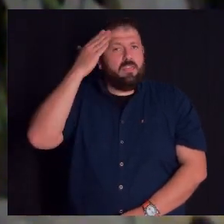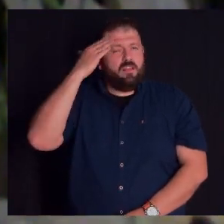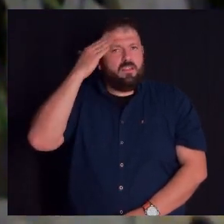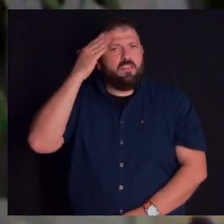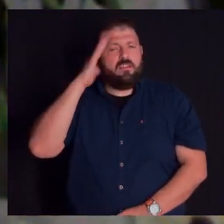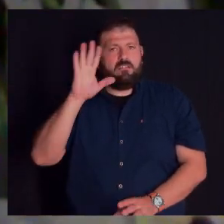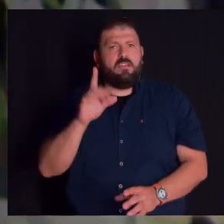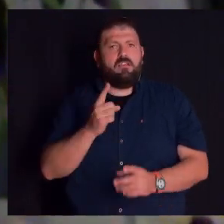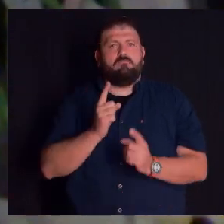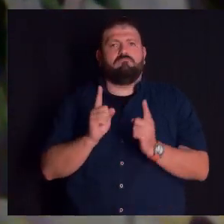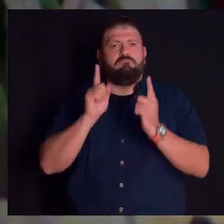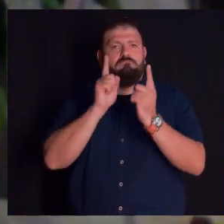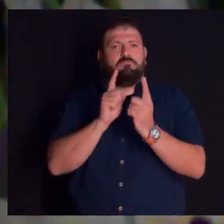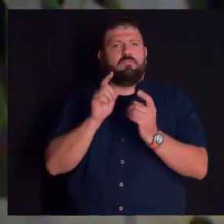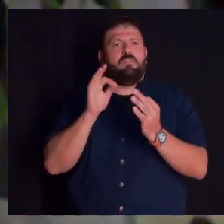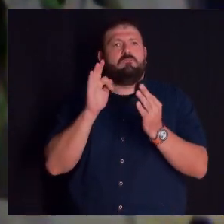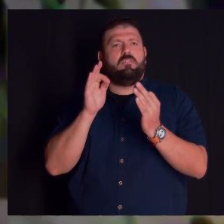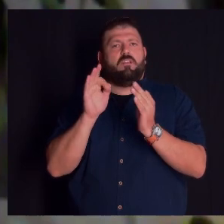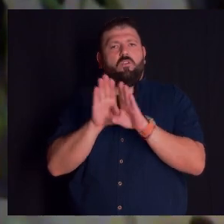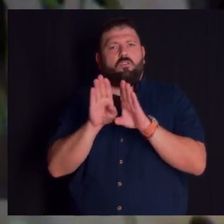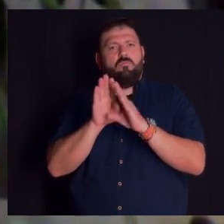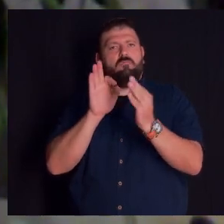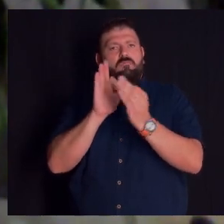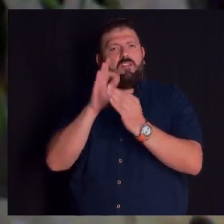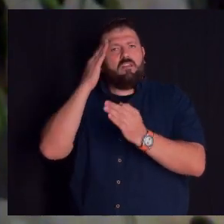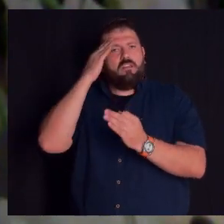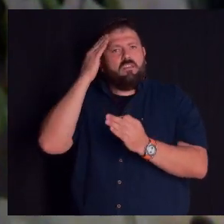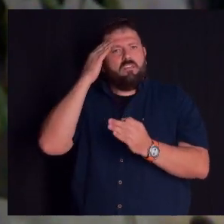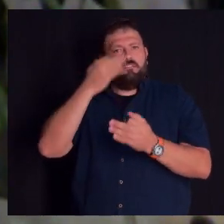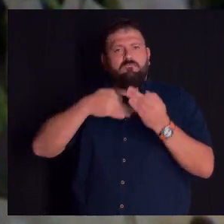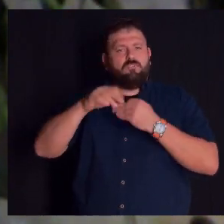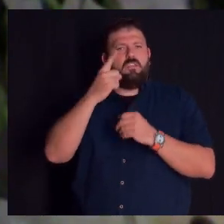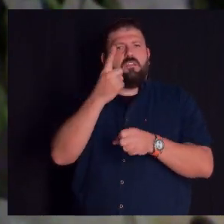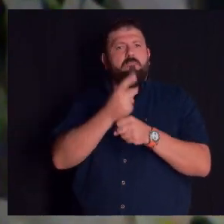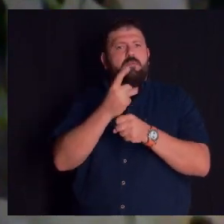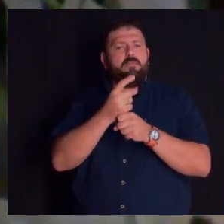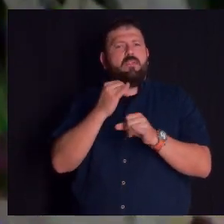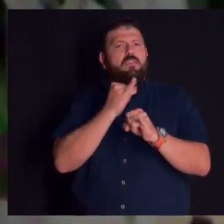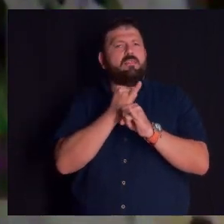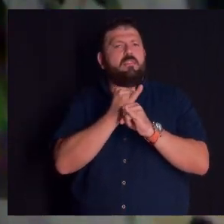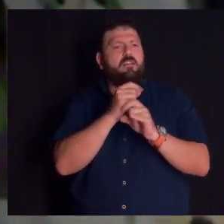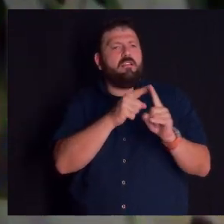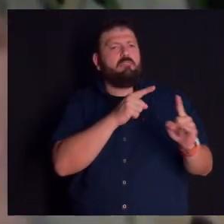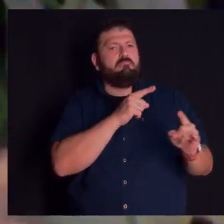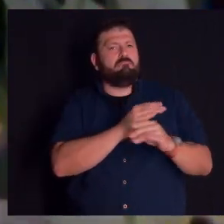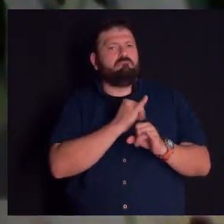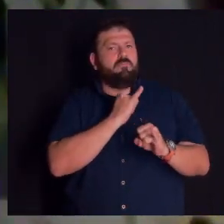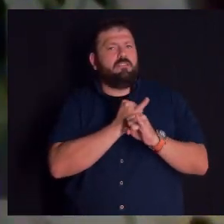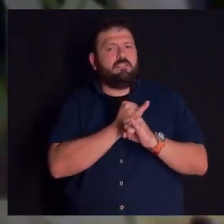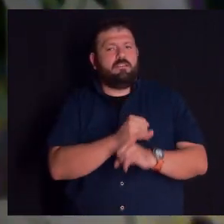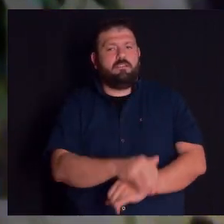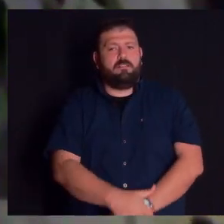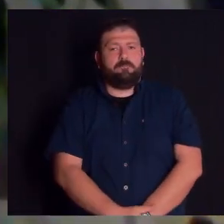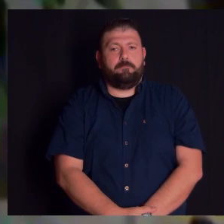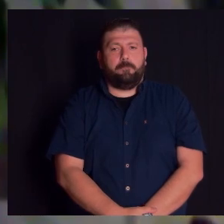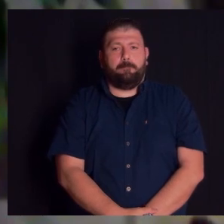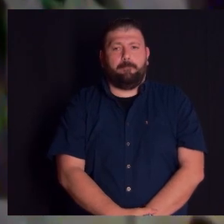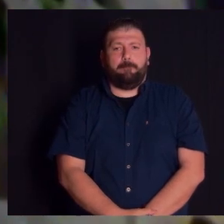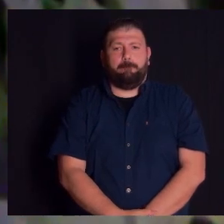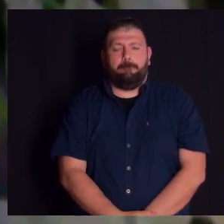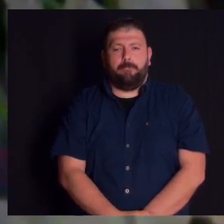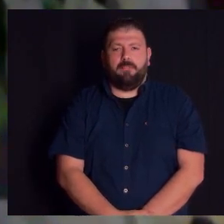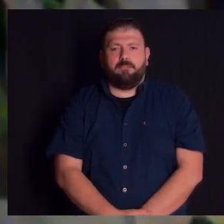encuentra leader con todos meets sus líderes with de la his primera línea. first line leaders. Мы делаем это в скайпе или в зуме,